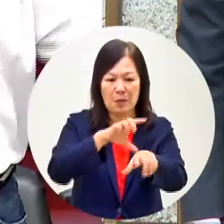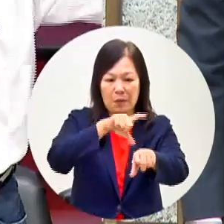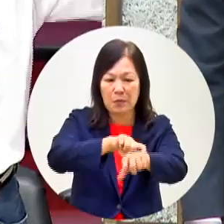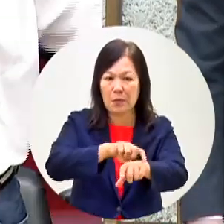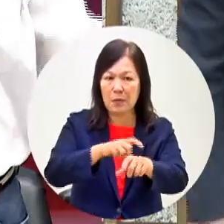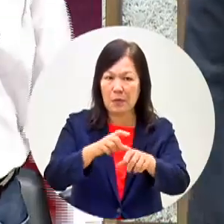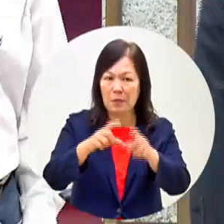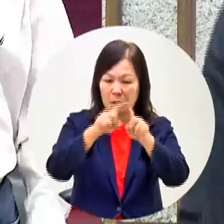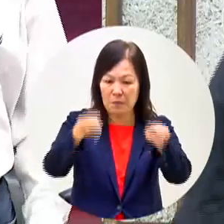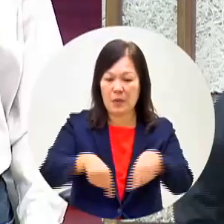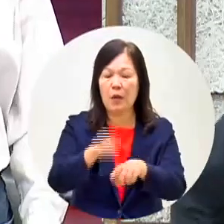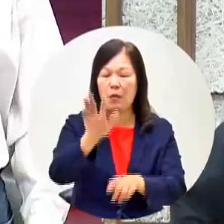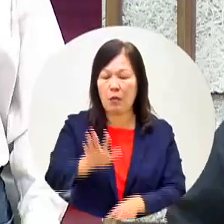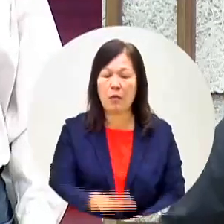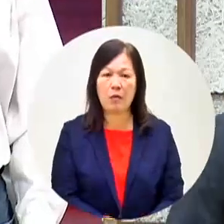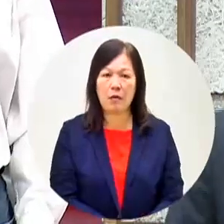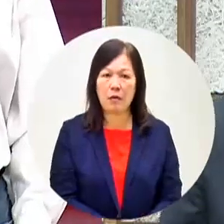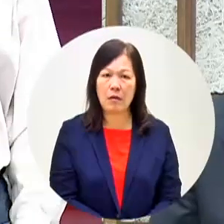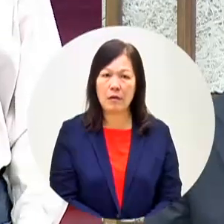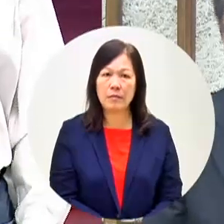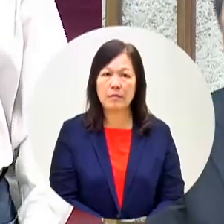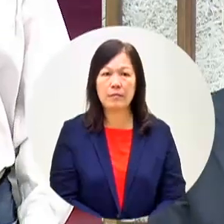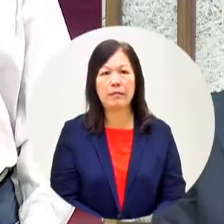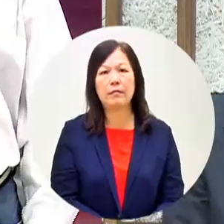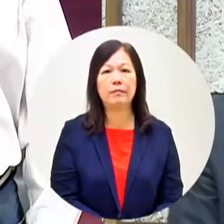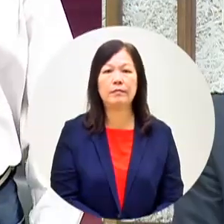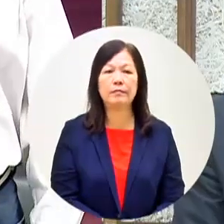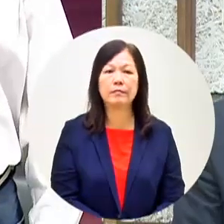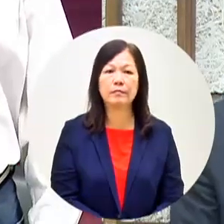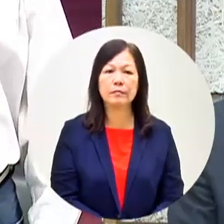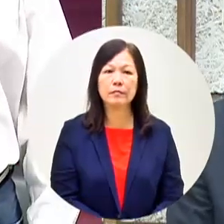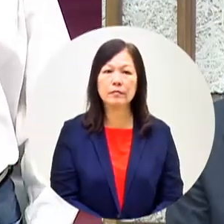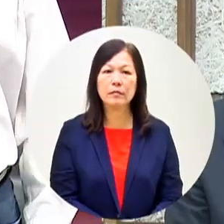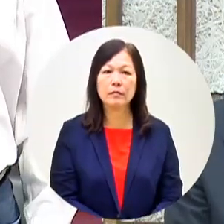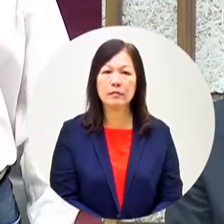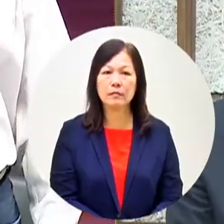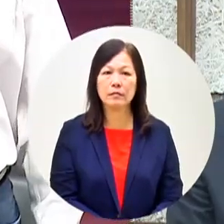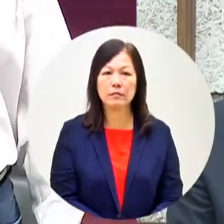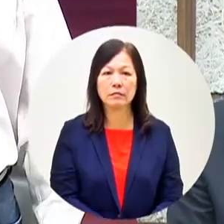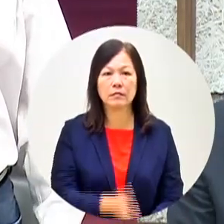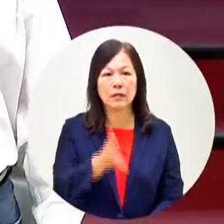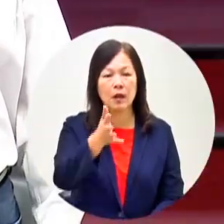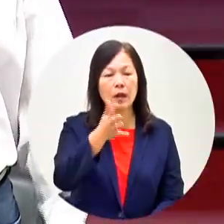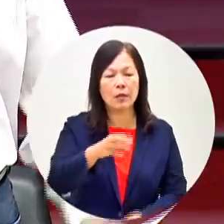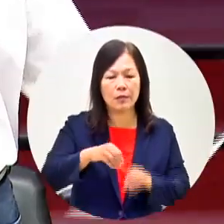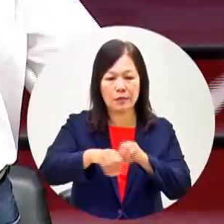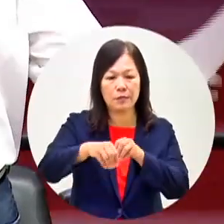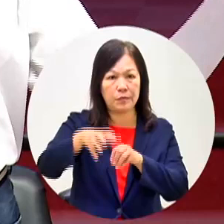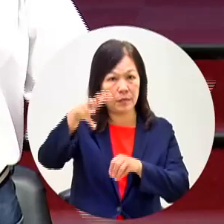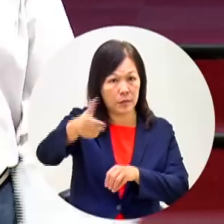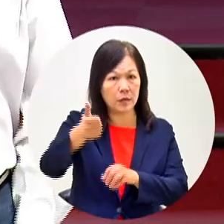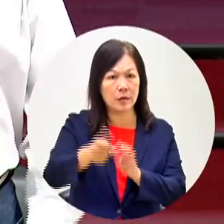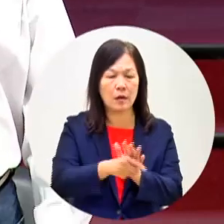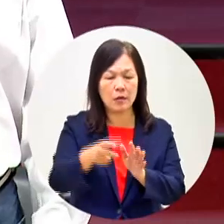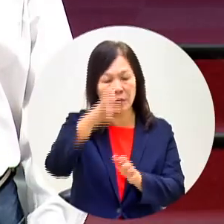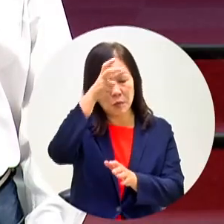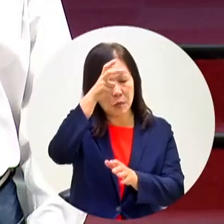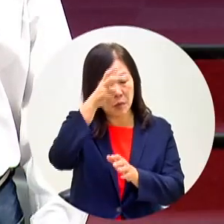来，你请坐。来，我请教你，分局长，你做警察做多久啊？来，你的资历。